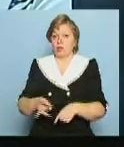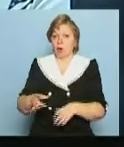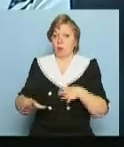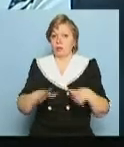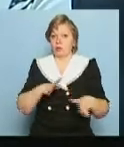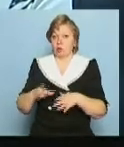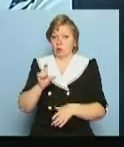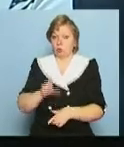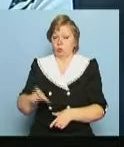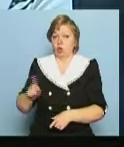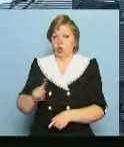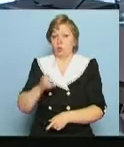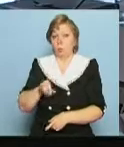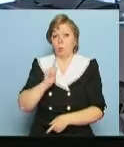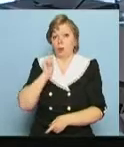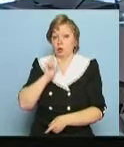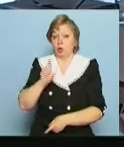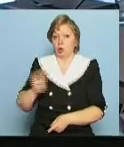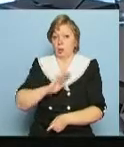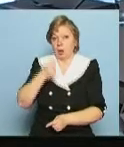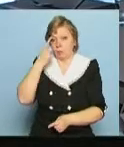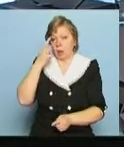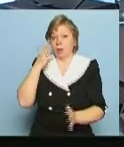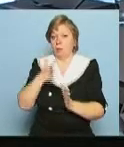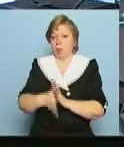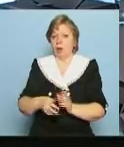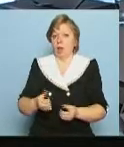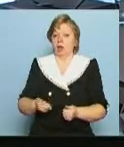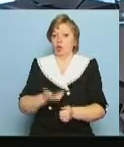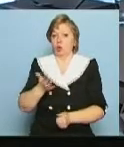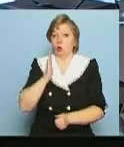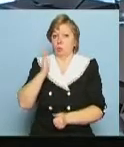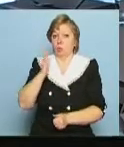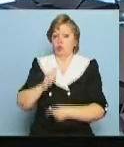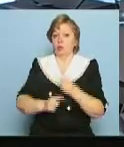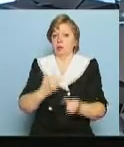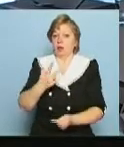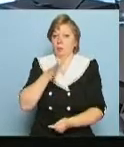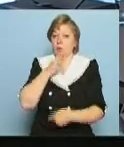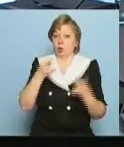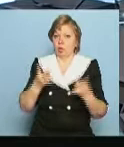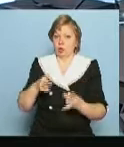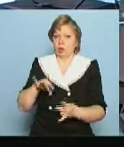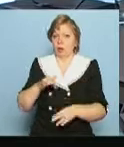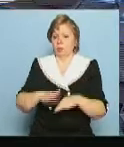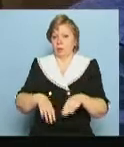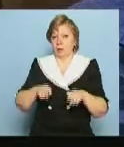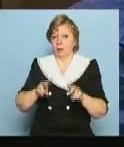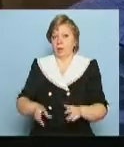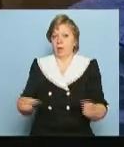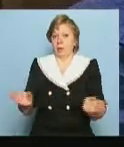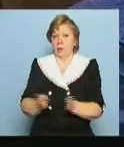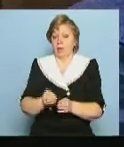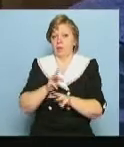чтобы у молодых людей было понимание, насколько их профессия будет востребована через 3-5 лет. Вместе с руководителями профильных министерств